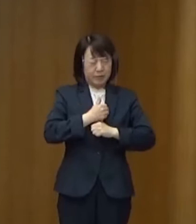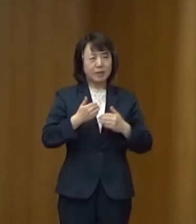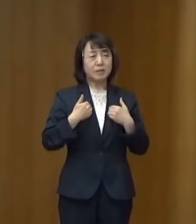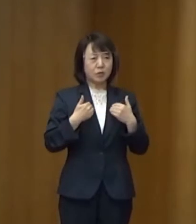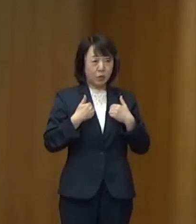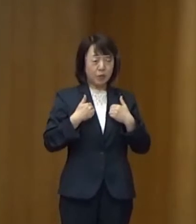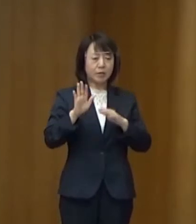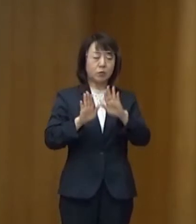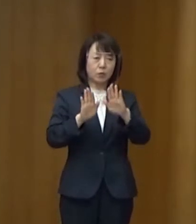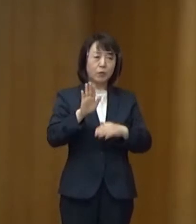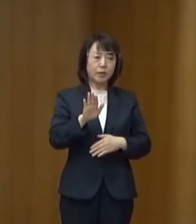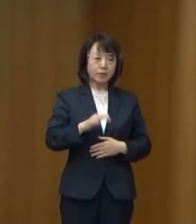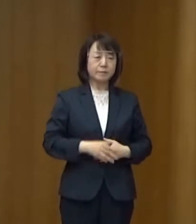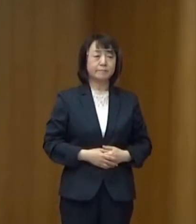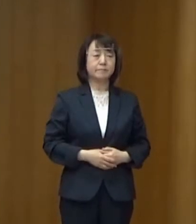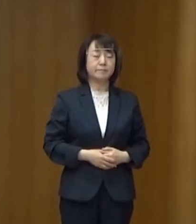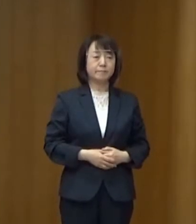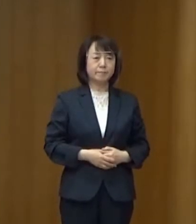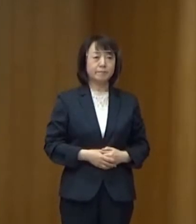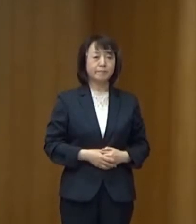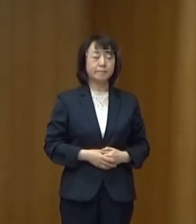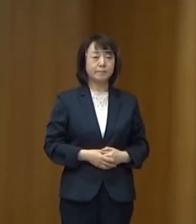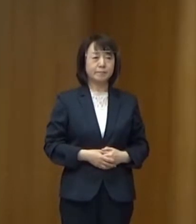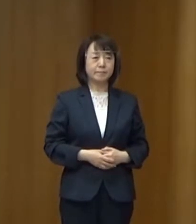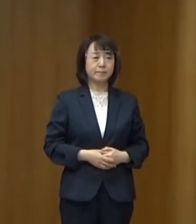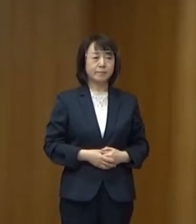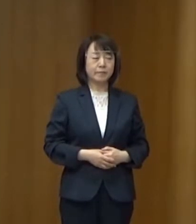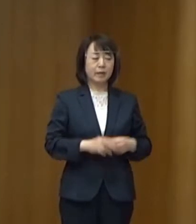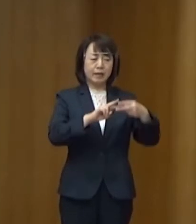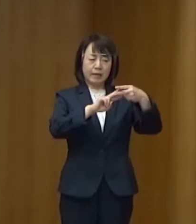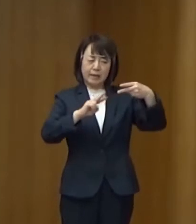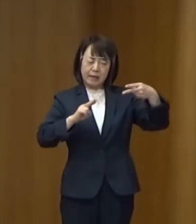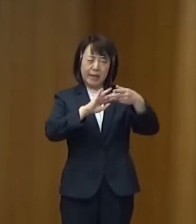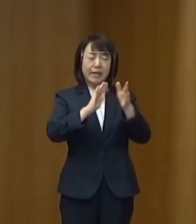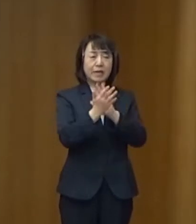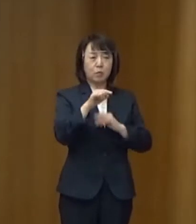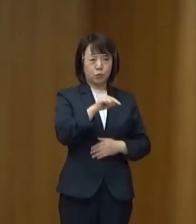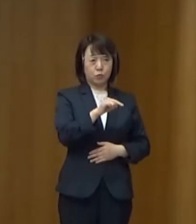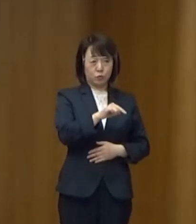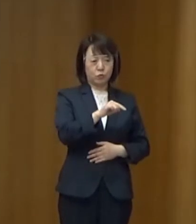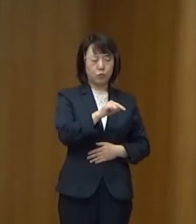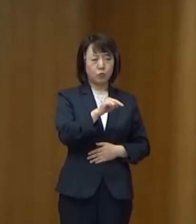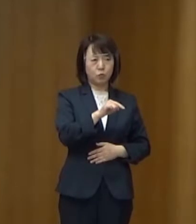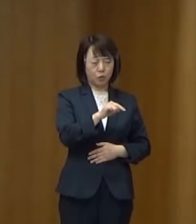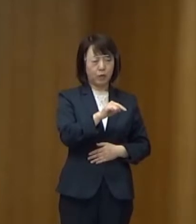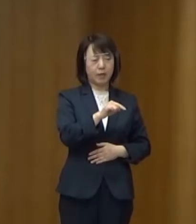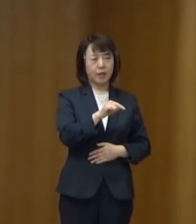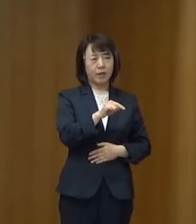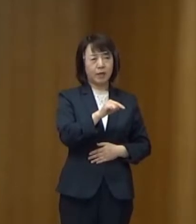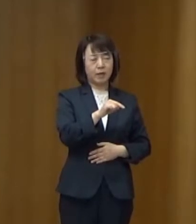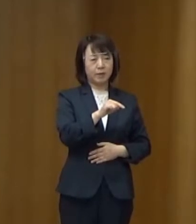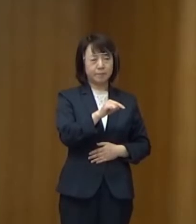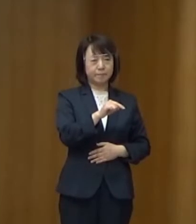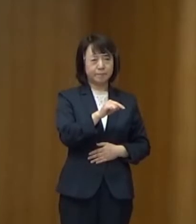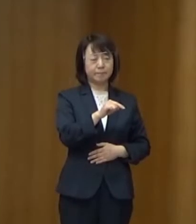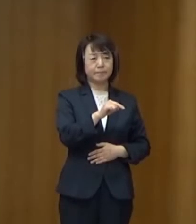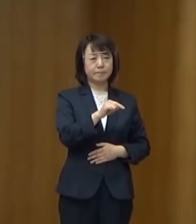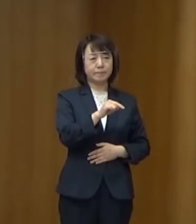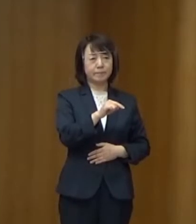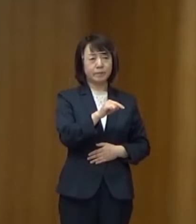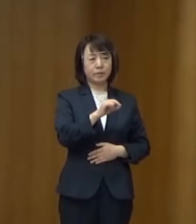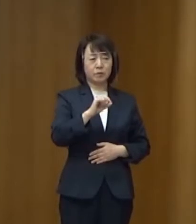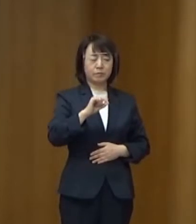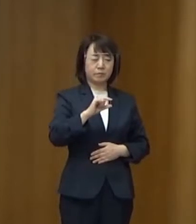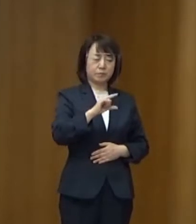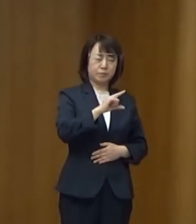ならない状況にあります。そして変異株であります。引き続き変異株、こちらは増